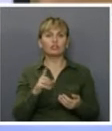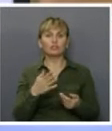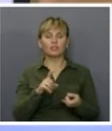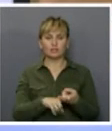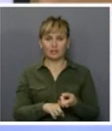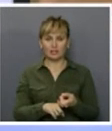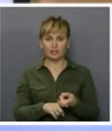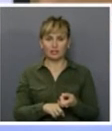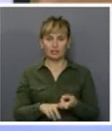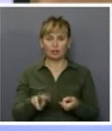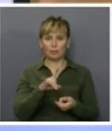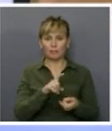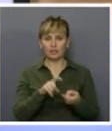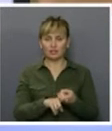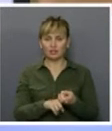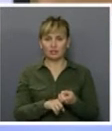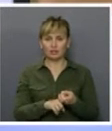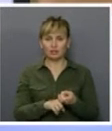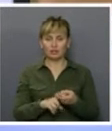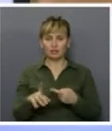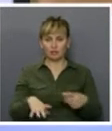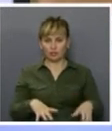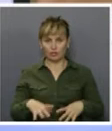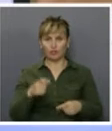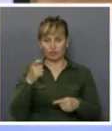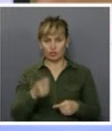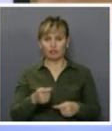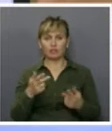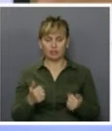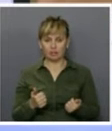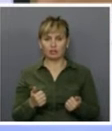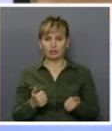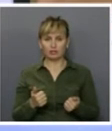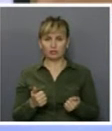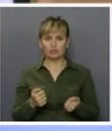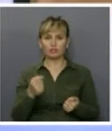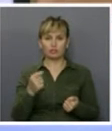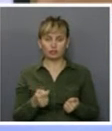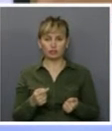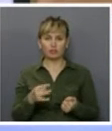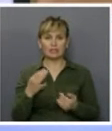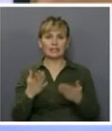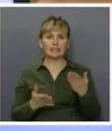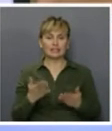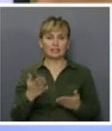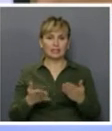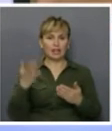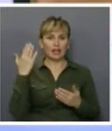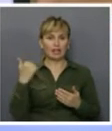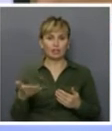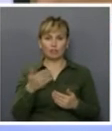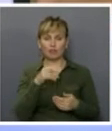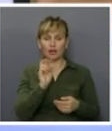тем, что на рынках отовариваться дешевле все-таки, да? Да, да. Во-первых, дешевле. Во-вторых, если, допустим, раньше мы ходили